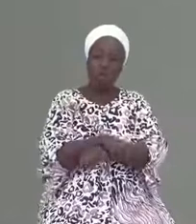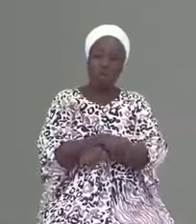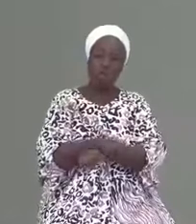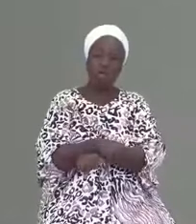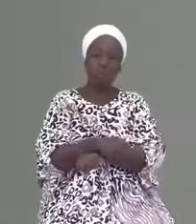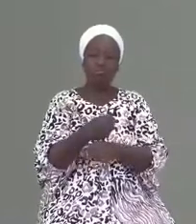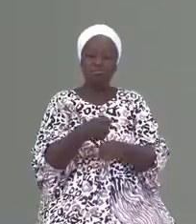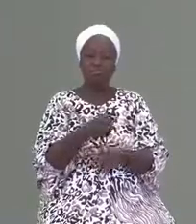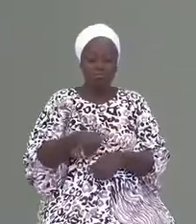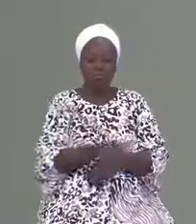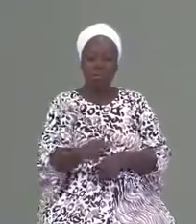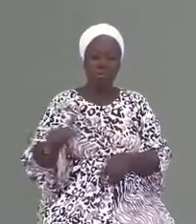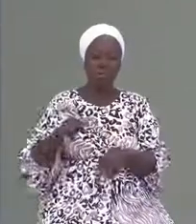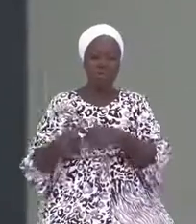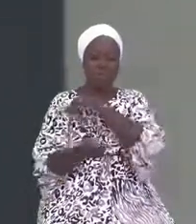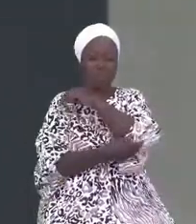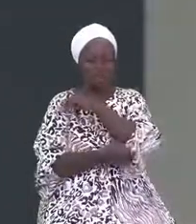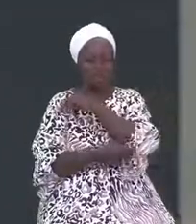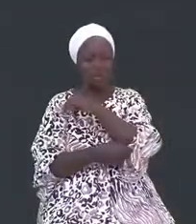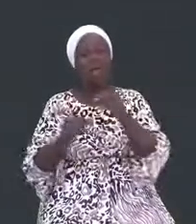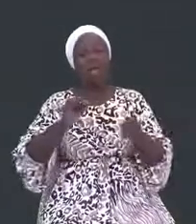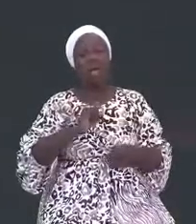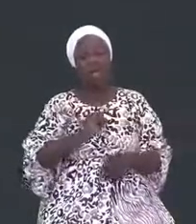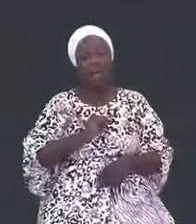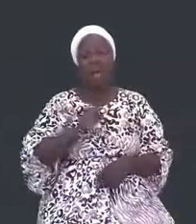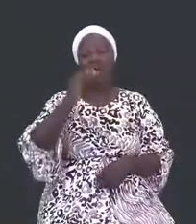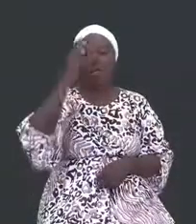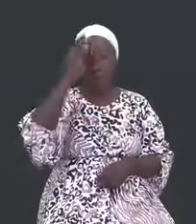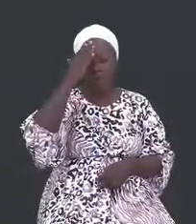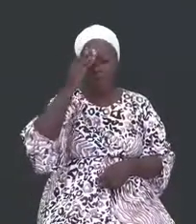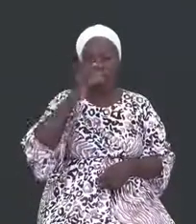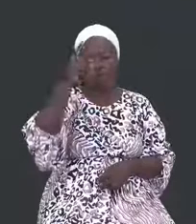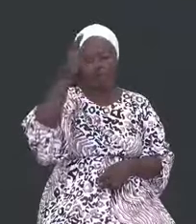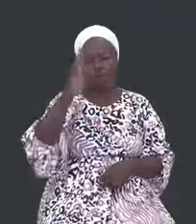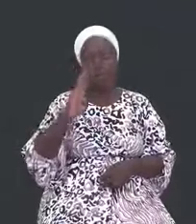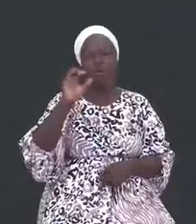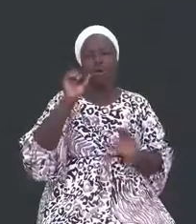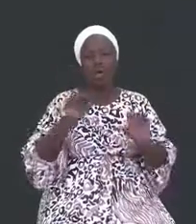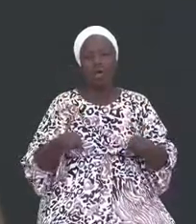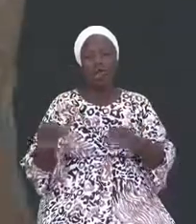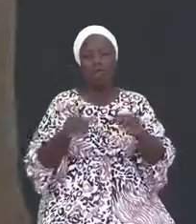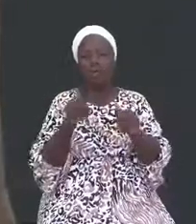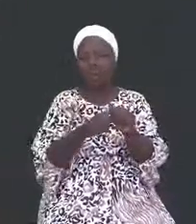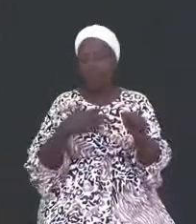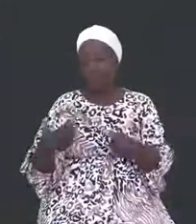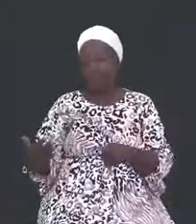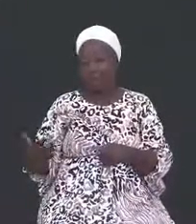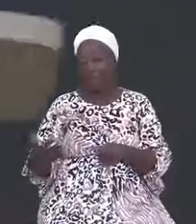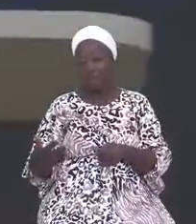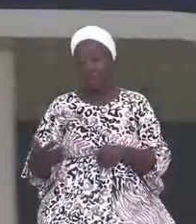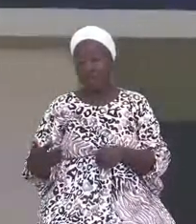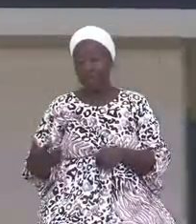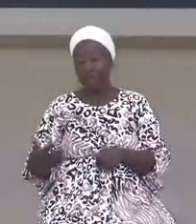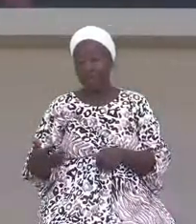les tentations communes ou peu communes? Je reconnais que Dieu peut tout faire. Est-ce que